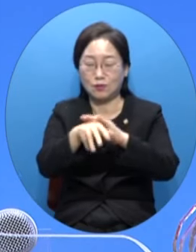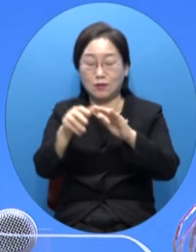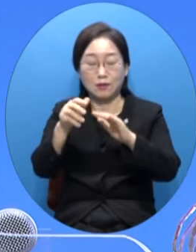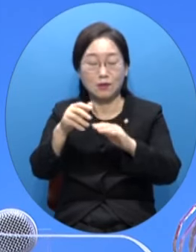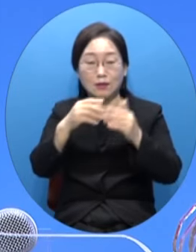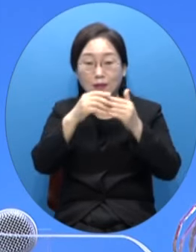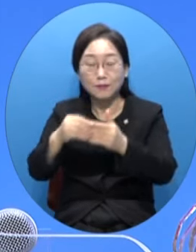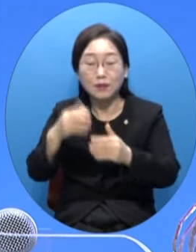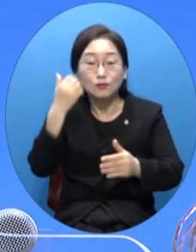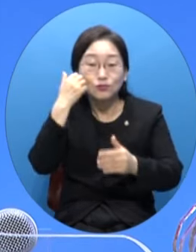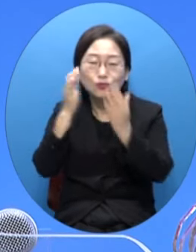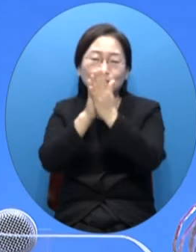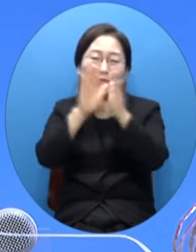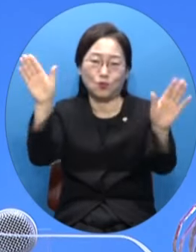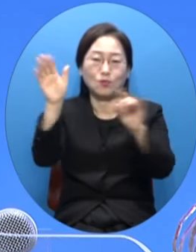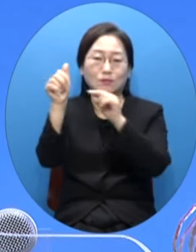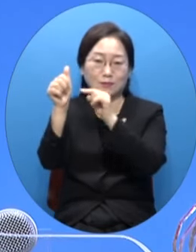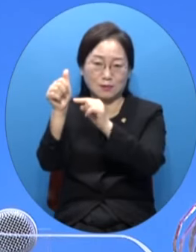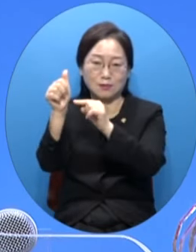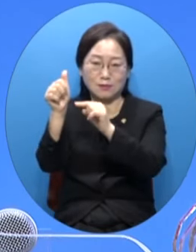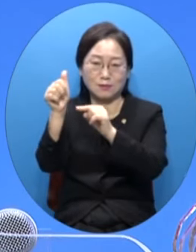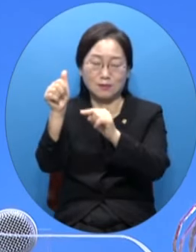지도자였던 모세가